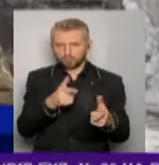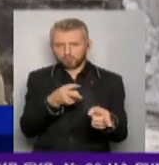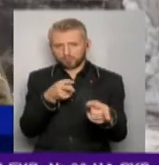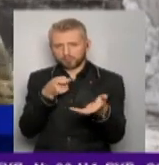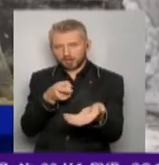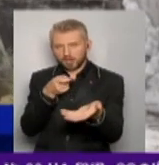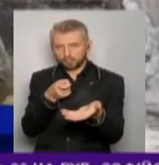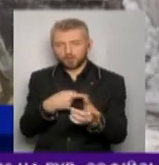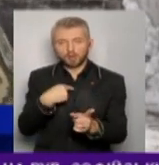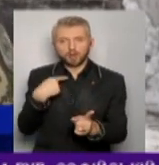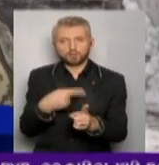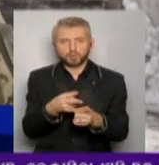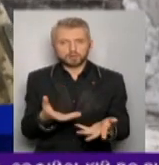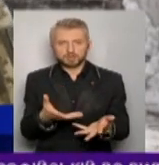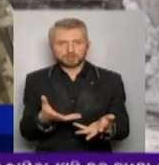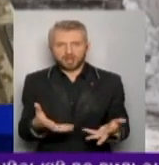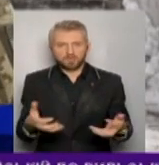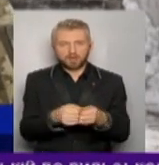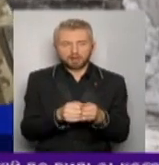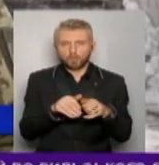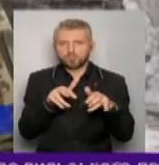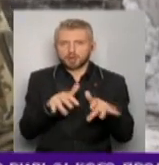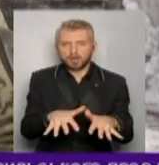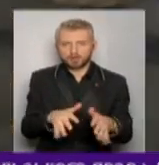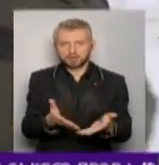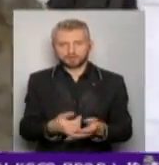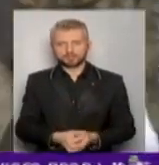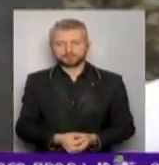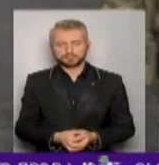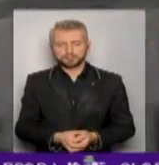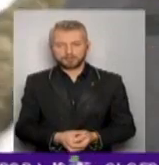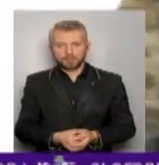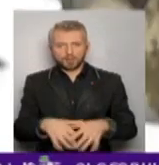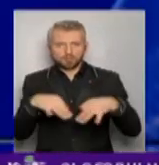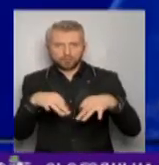Плюс захват, там, операція, там, машин на посту.